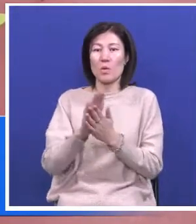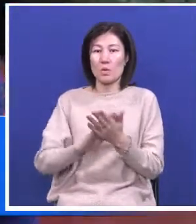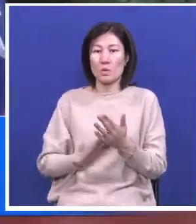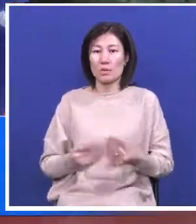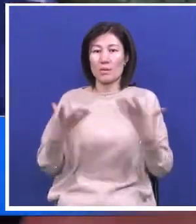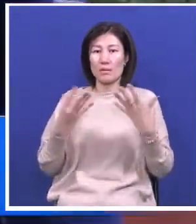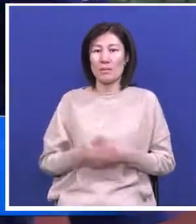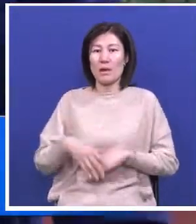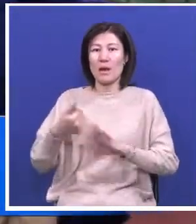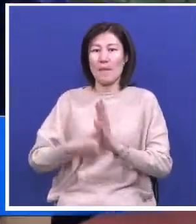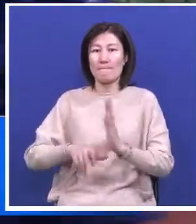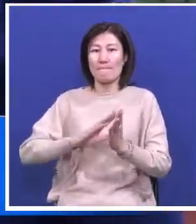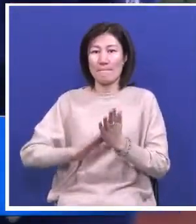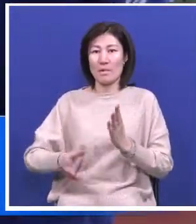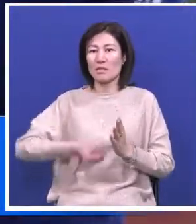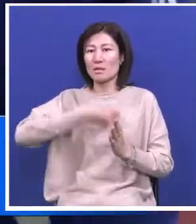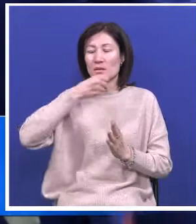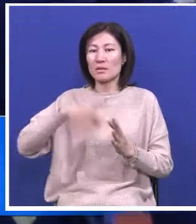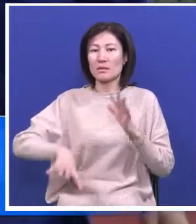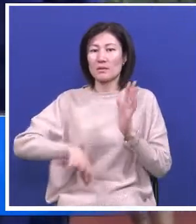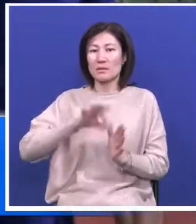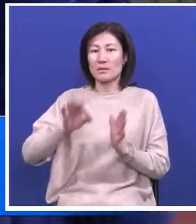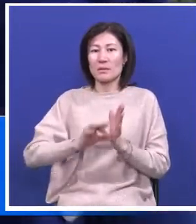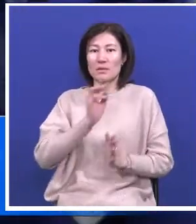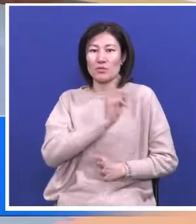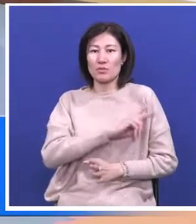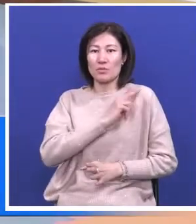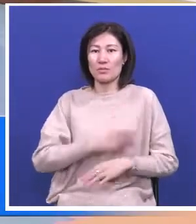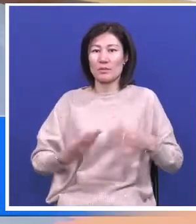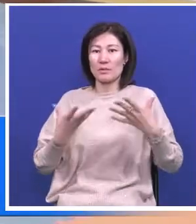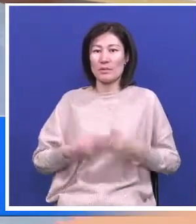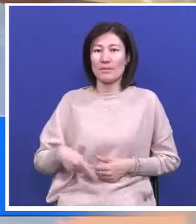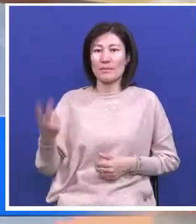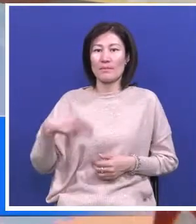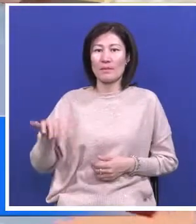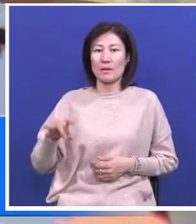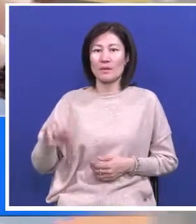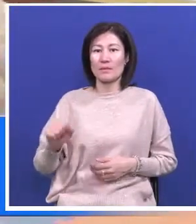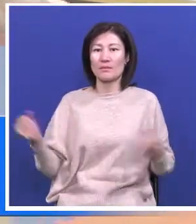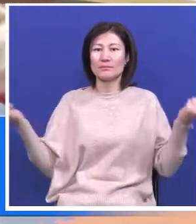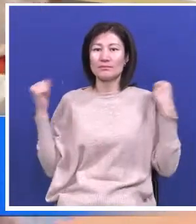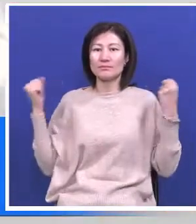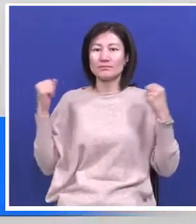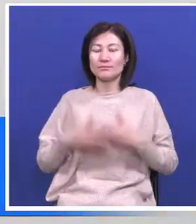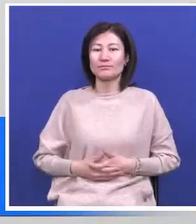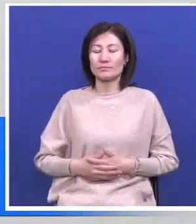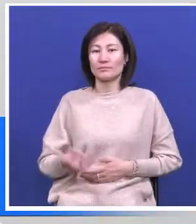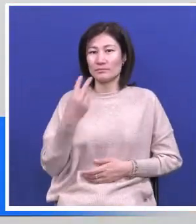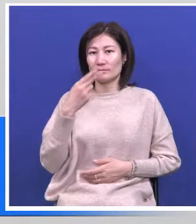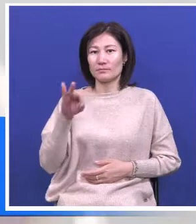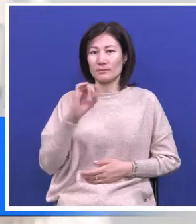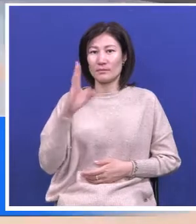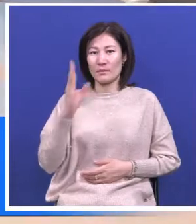білдірген. Оның 65-і ғана іріктеуден өтіп, жұмысын бастаған. Соның бірі Зиядулла спорт нысаны. Еңбекші ауданына қарасты